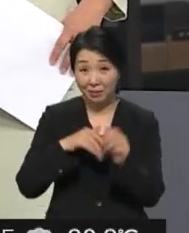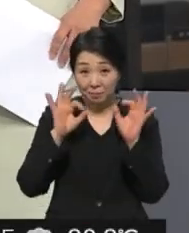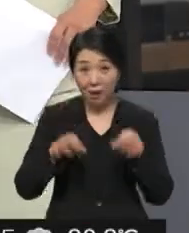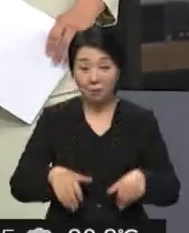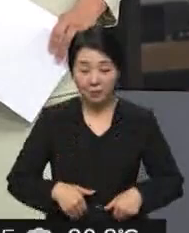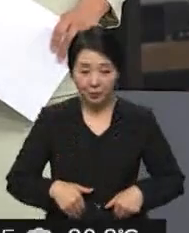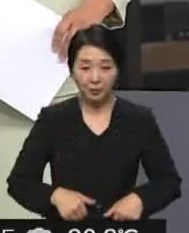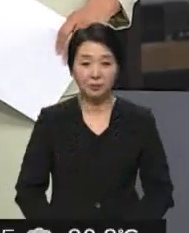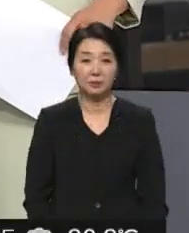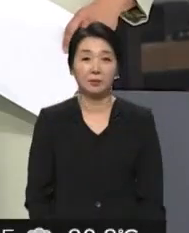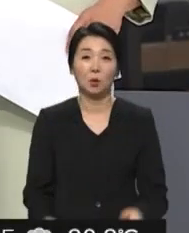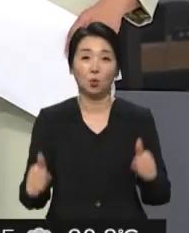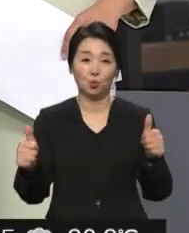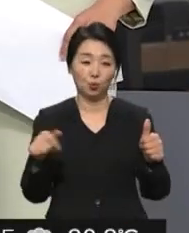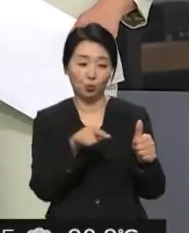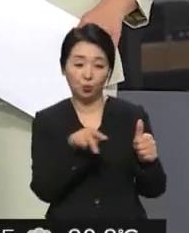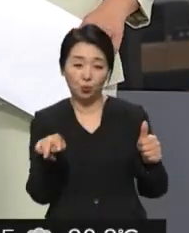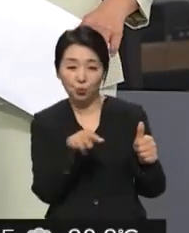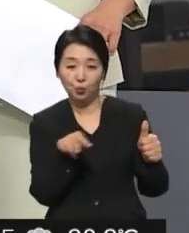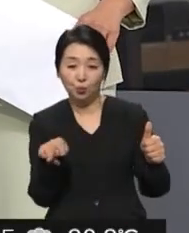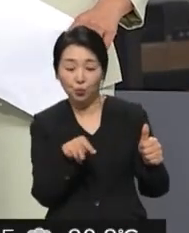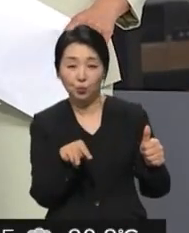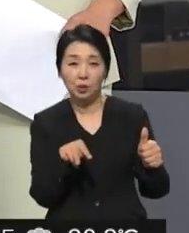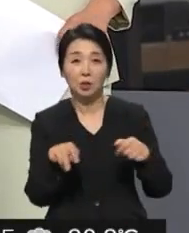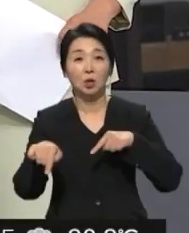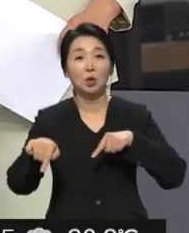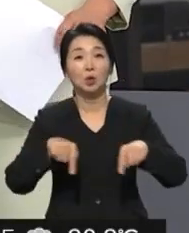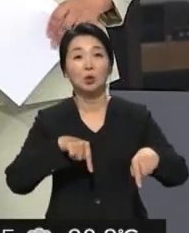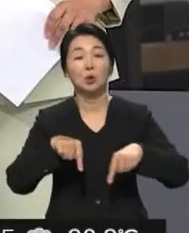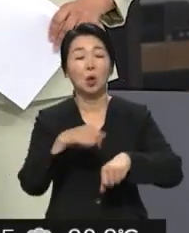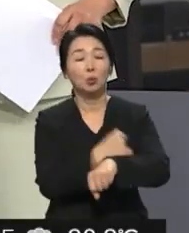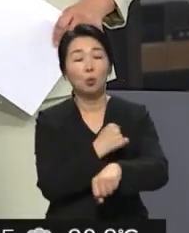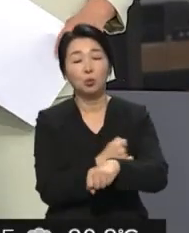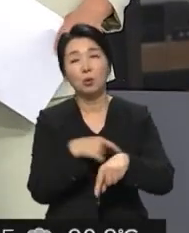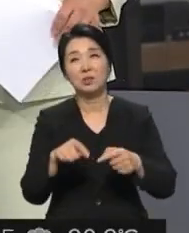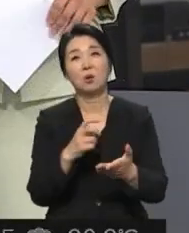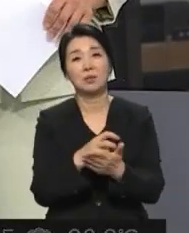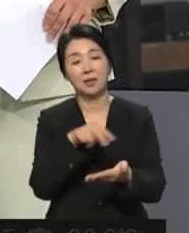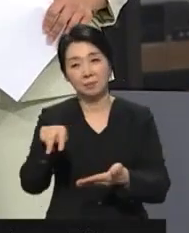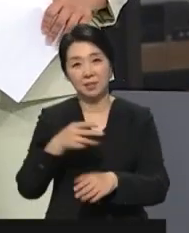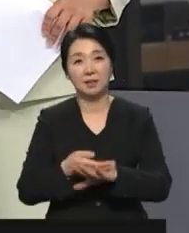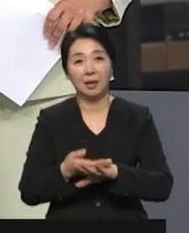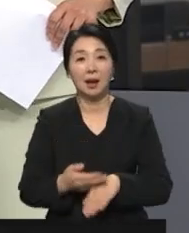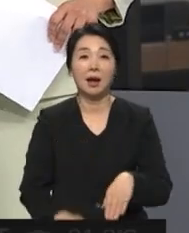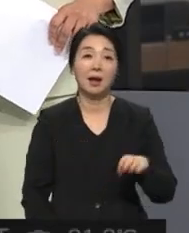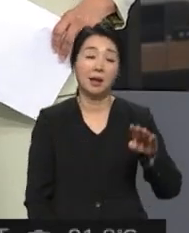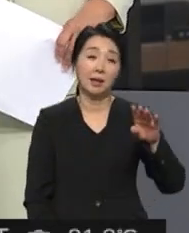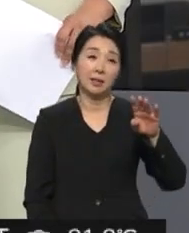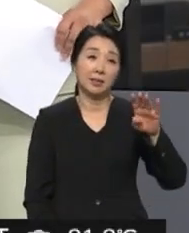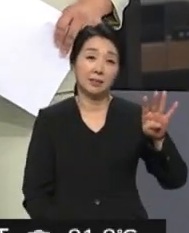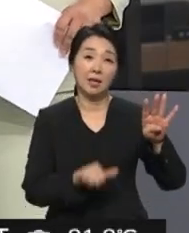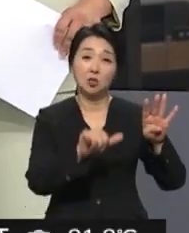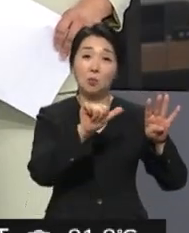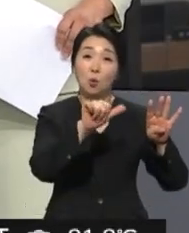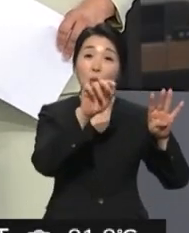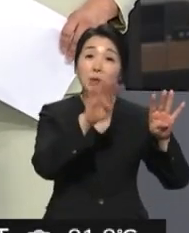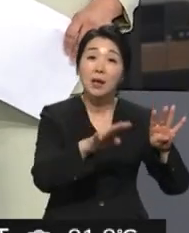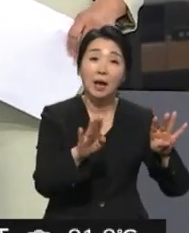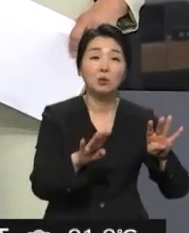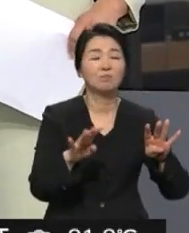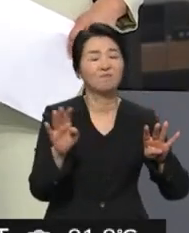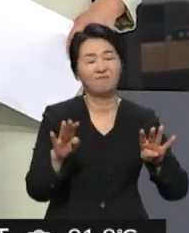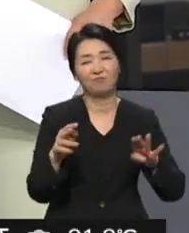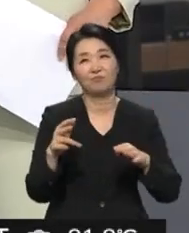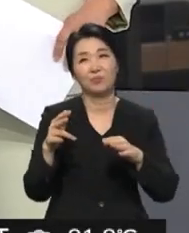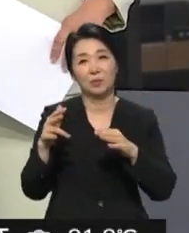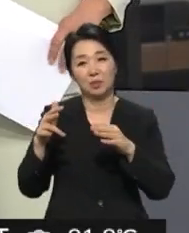두 대표의 노동정책 관련 입장차도 극명했습니다. 이재명 대표는 주 4.5일제 도입을 넘어서 주 4일제로